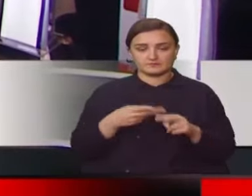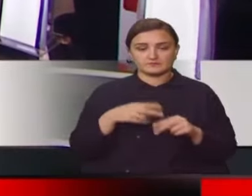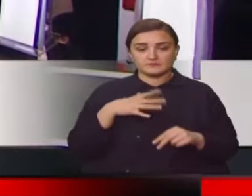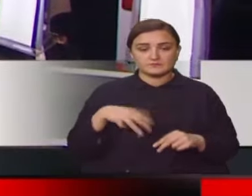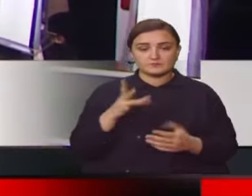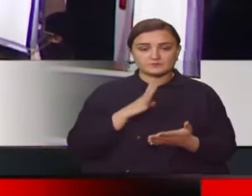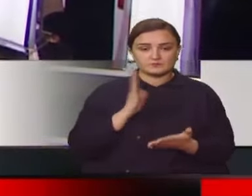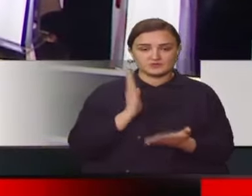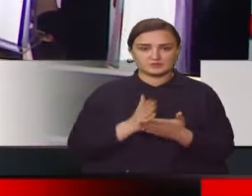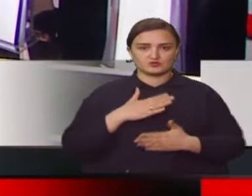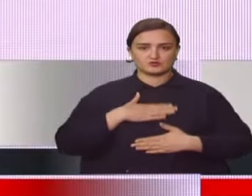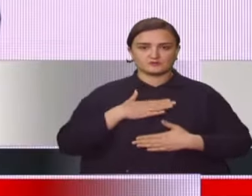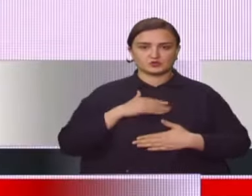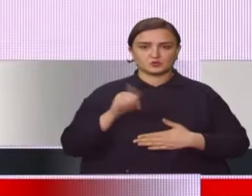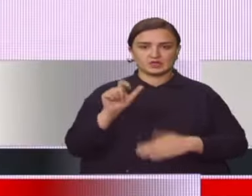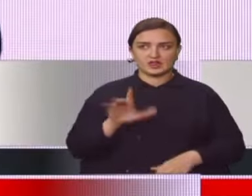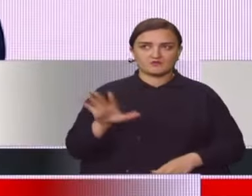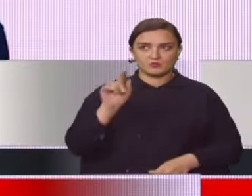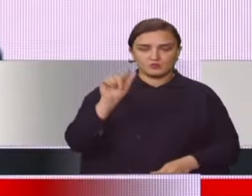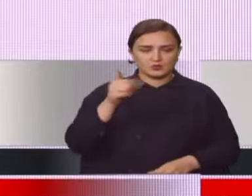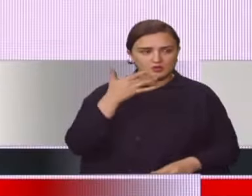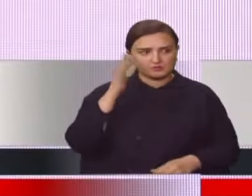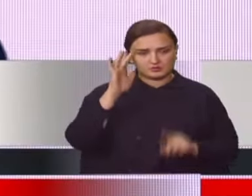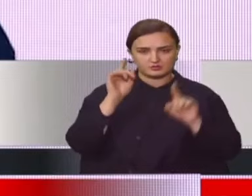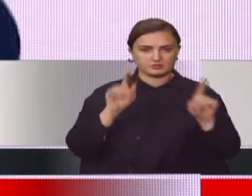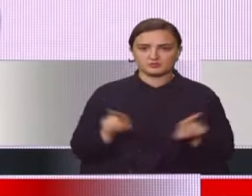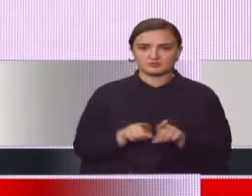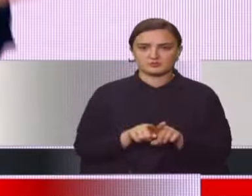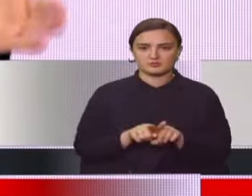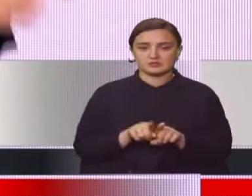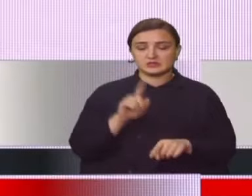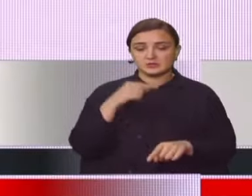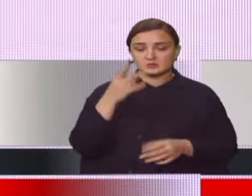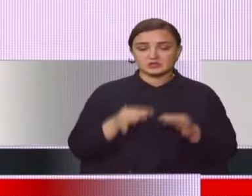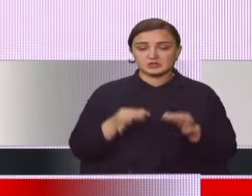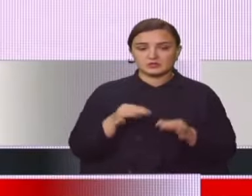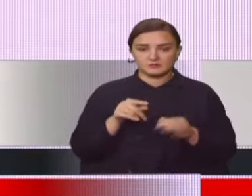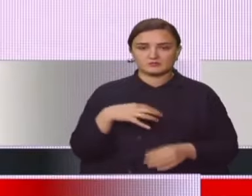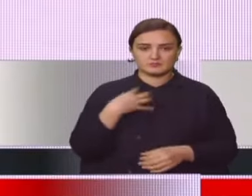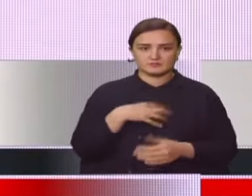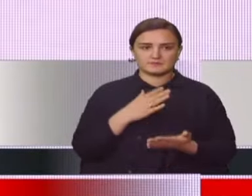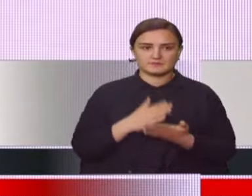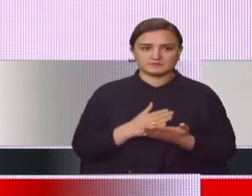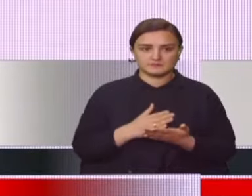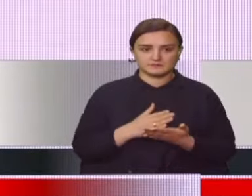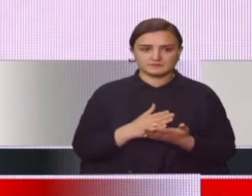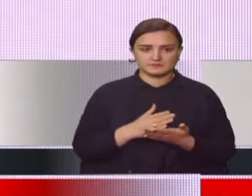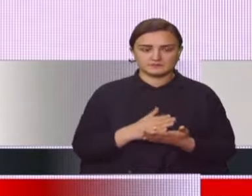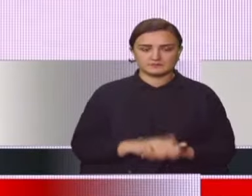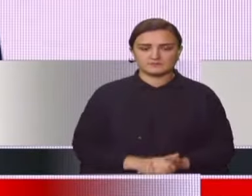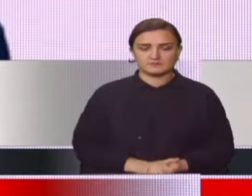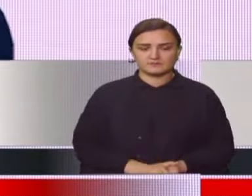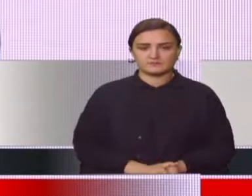გახდეს პირდაპირი გაგებით, როგორც ევროპაშია, როგორც ამერიკაშია და რა თქმა უნდა სასამართლოებრივად მნიშვნელოვანია საკუთრების დაცვის ნაწილშიც.